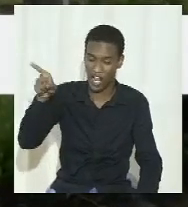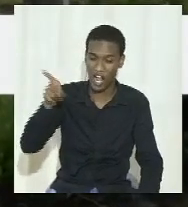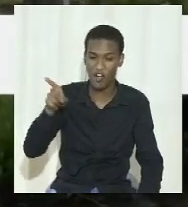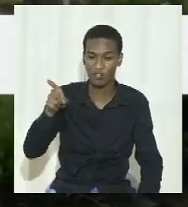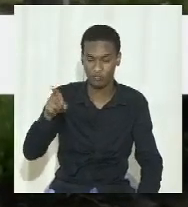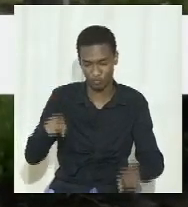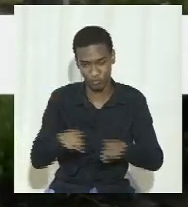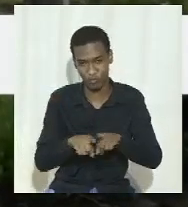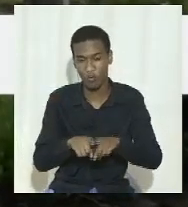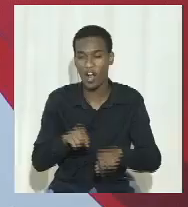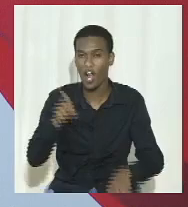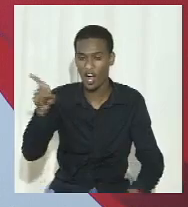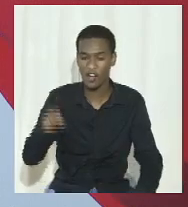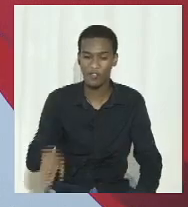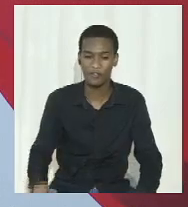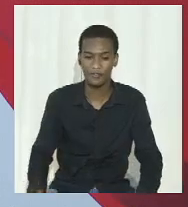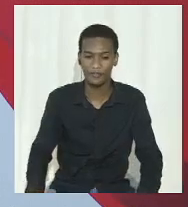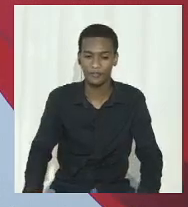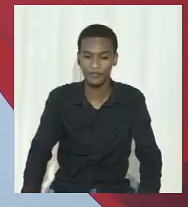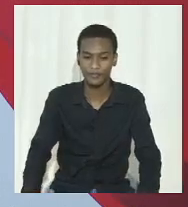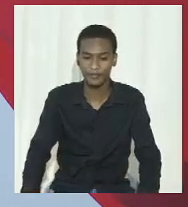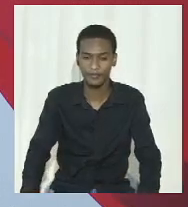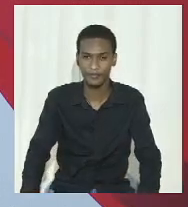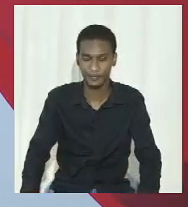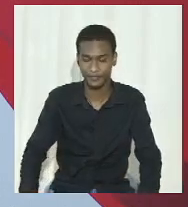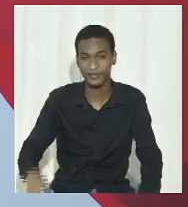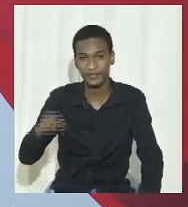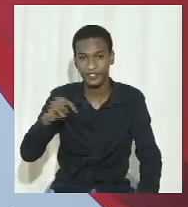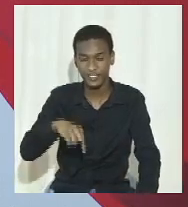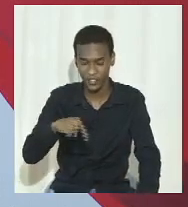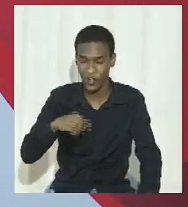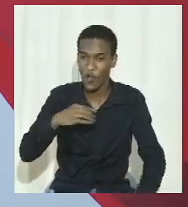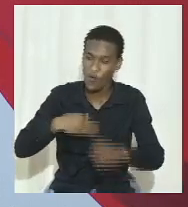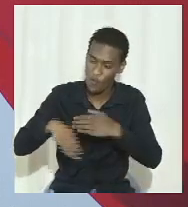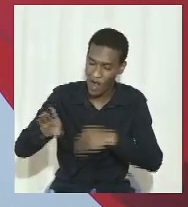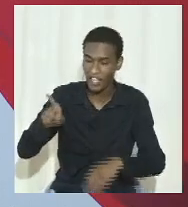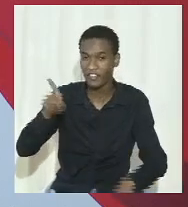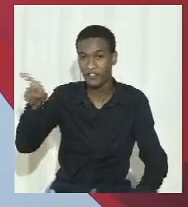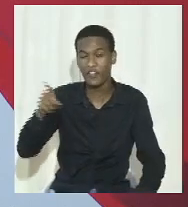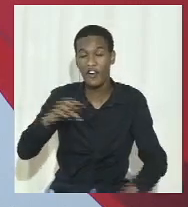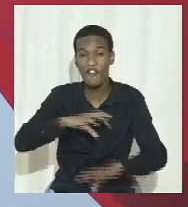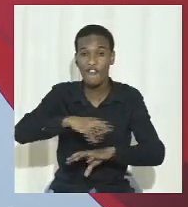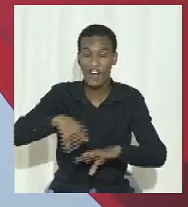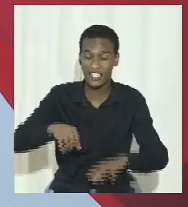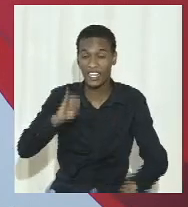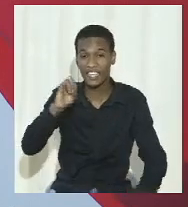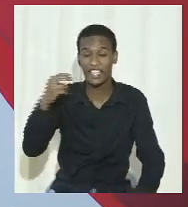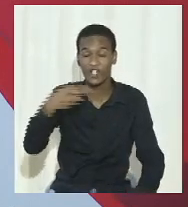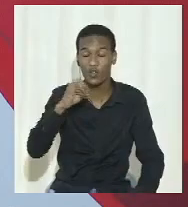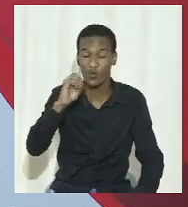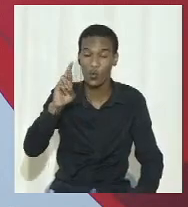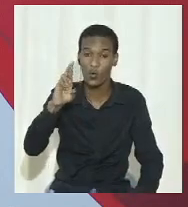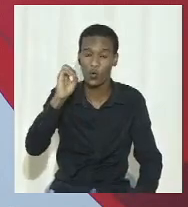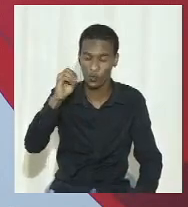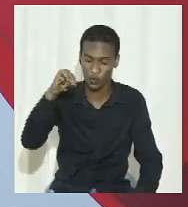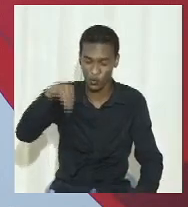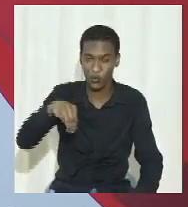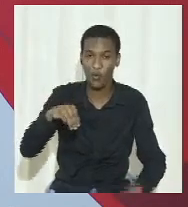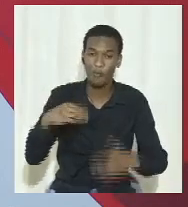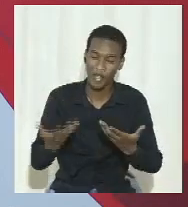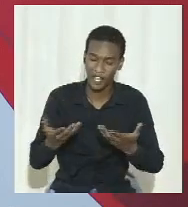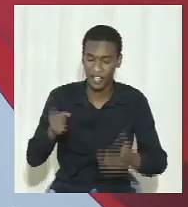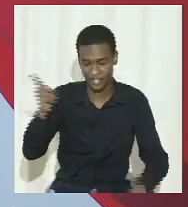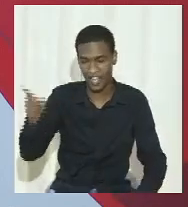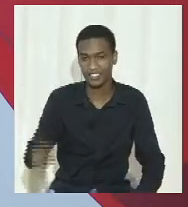hôpitaly Benivatomandry. Ho any amin'ny faritry Orombe indray aloha isika mirongatra ny andiam-balala any an-toerana amin'izao fotoana izao ka